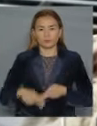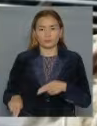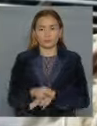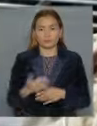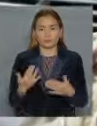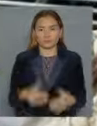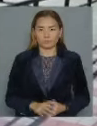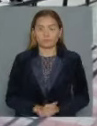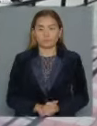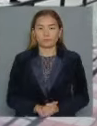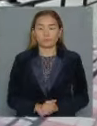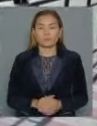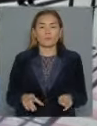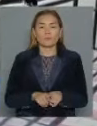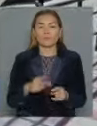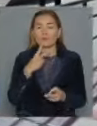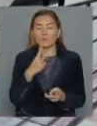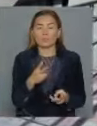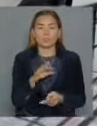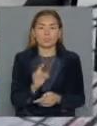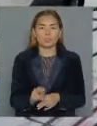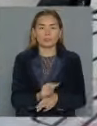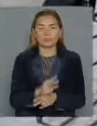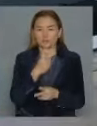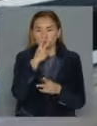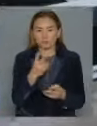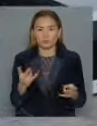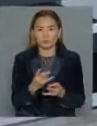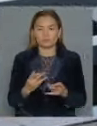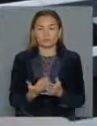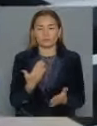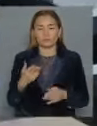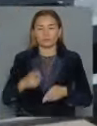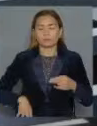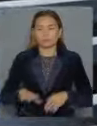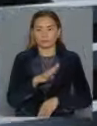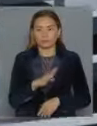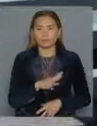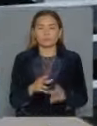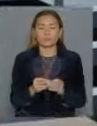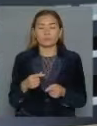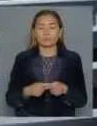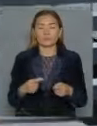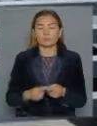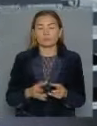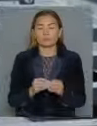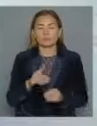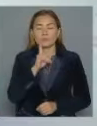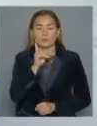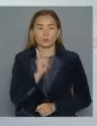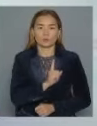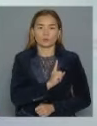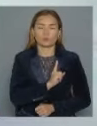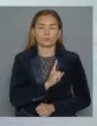близится к завершению. Так выглядит скейт-парк, ремонтные работы которого уже завершены более чем наполовину. А молодежь ждет